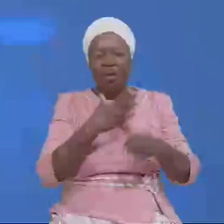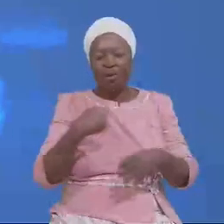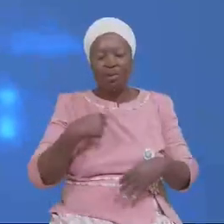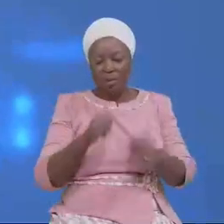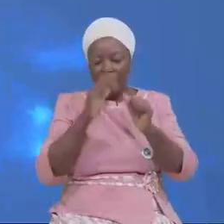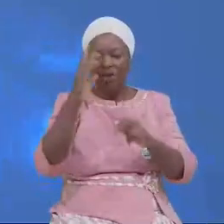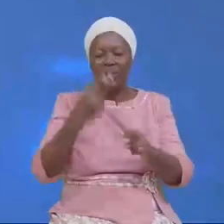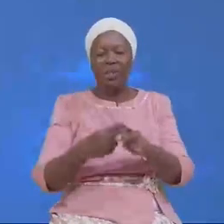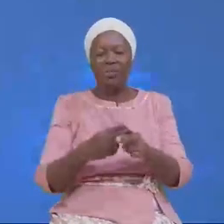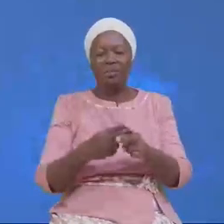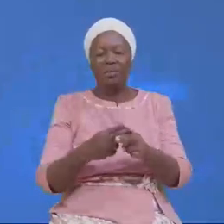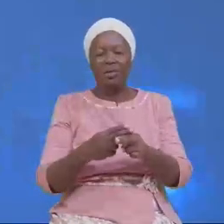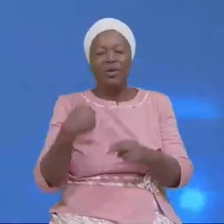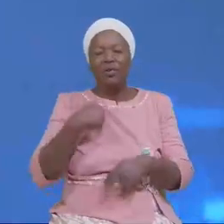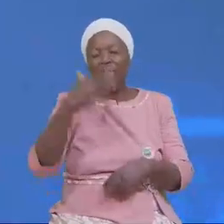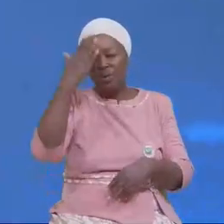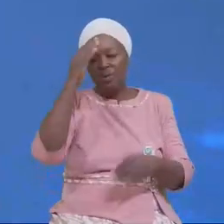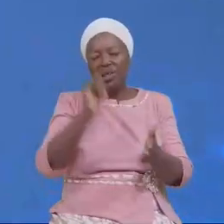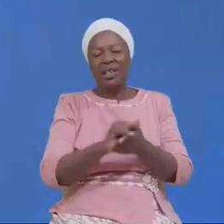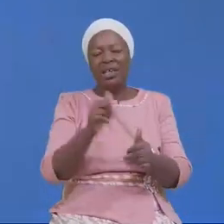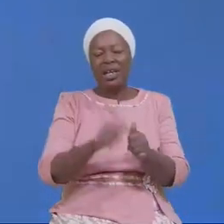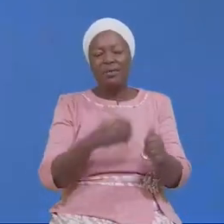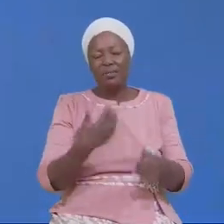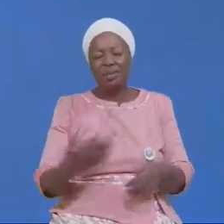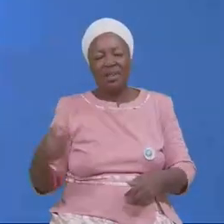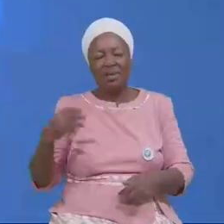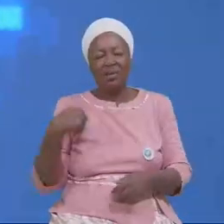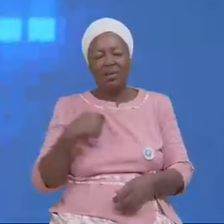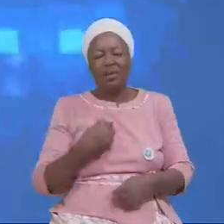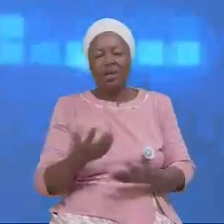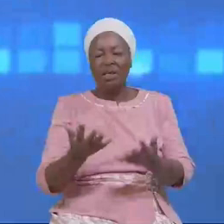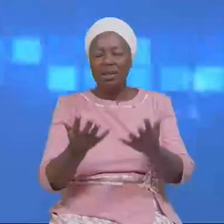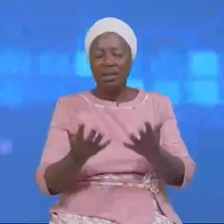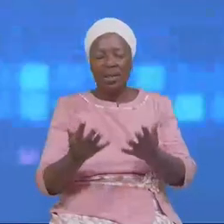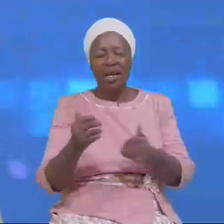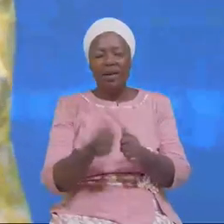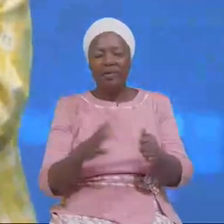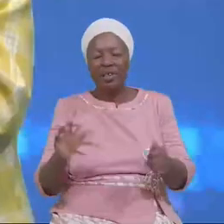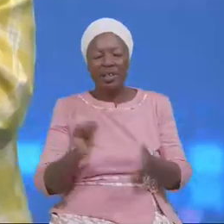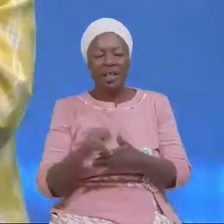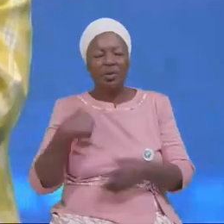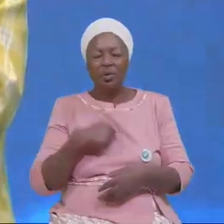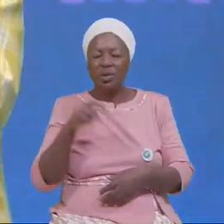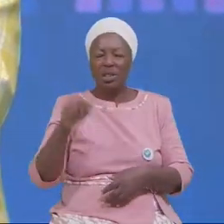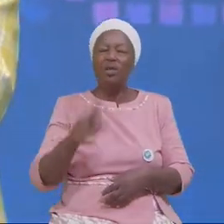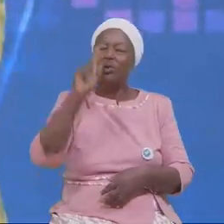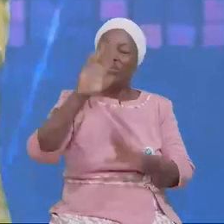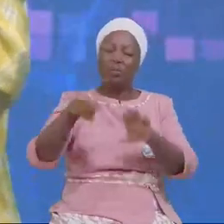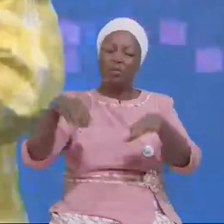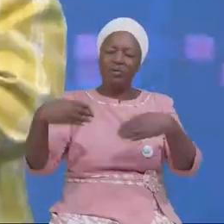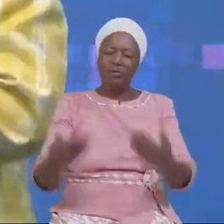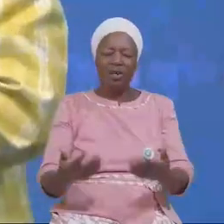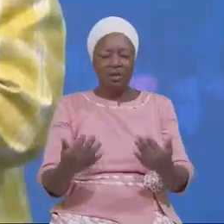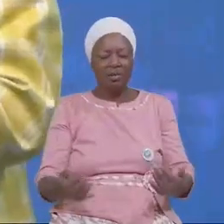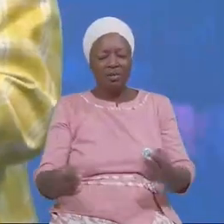nom. Nous savons que tout ce que nous désirons, nous savons que tout ce dont nous avons besoin, que tout pouvoir, tout